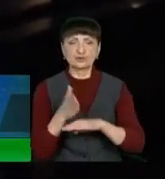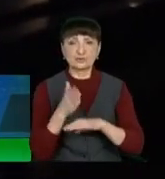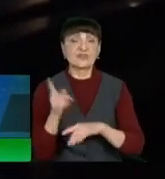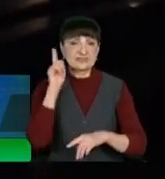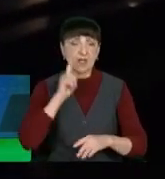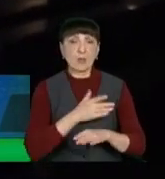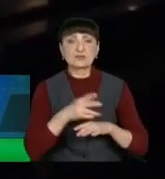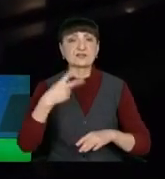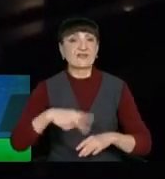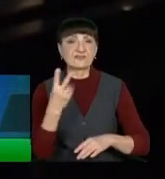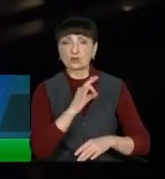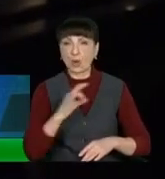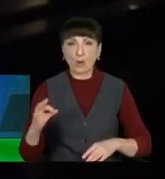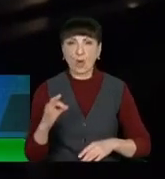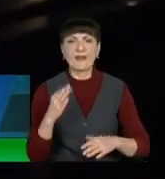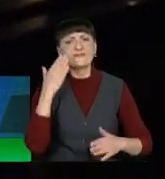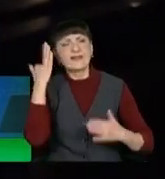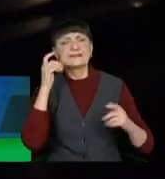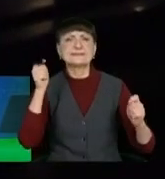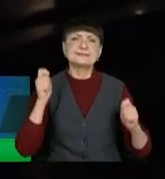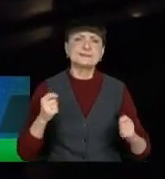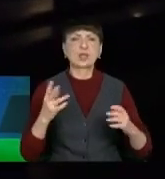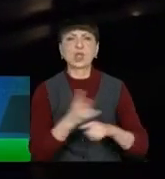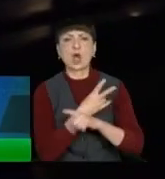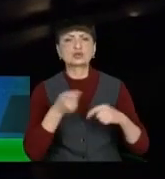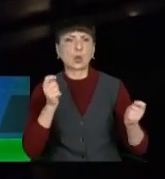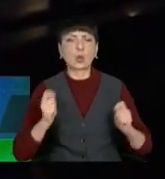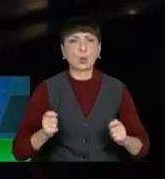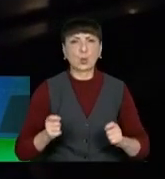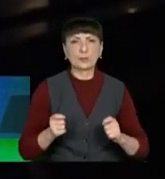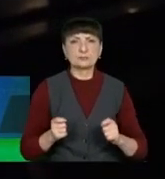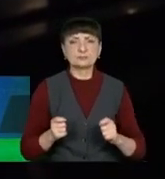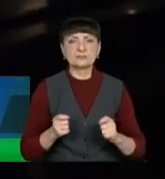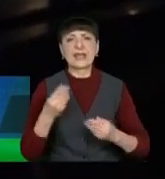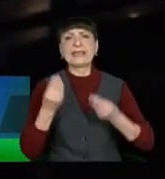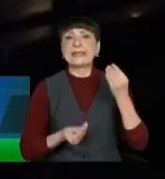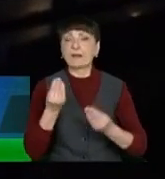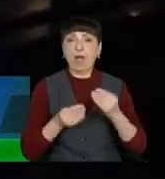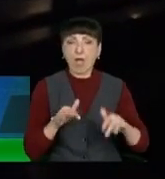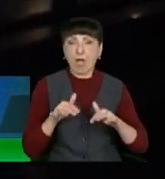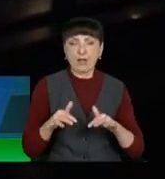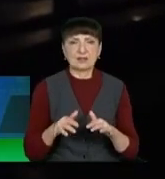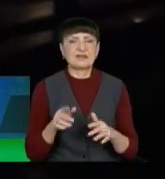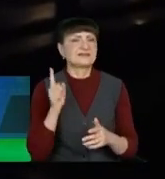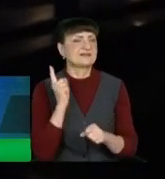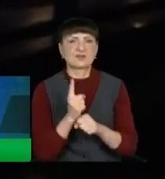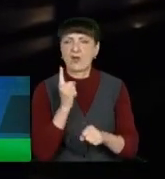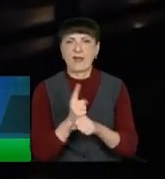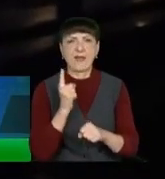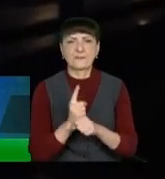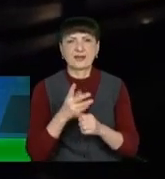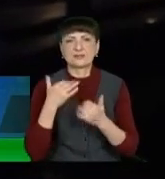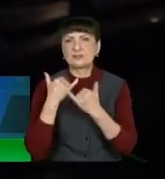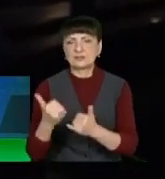после 22:00 увеселительные и развлекательные заведения, такие как ночные игровые клубы, не имеют права предоставлять свои